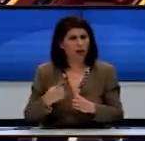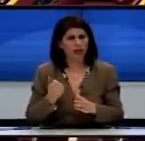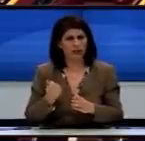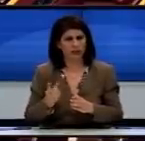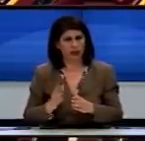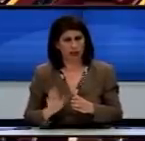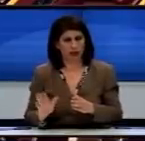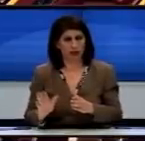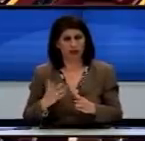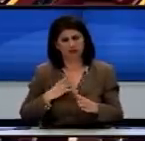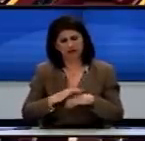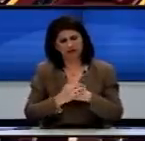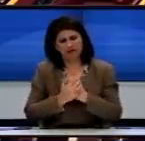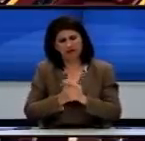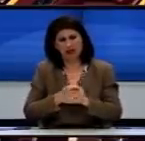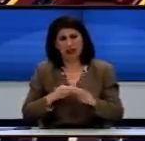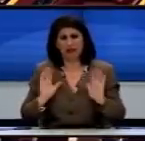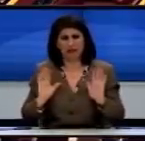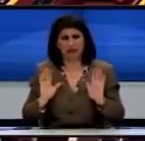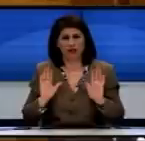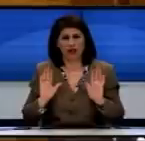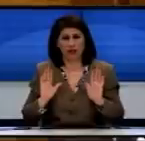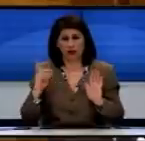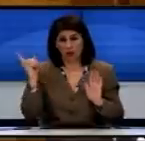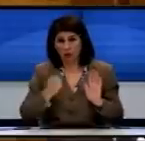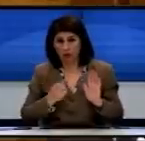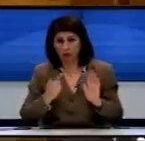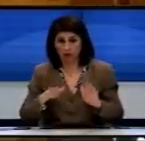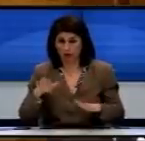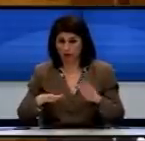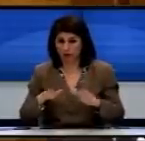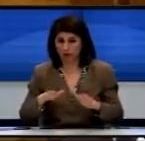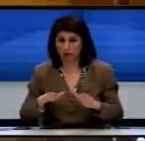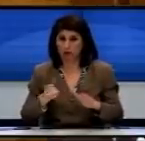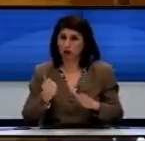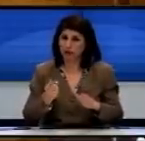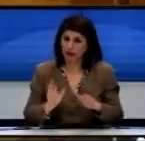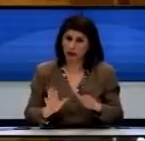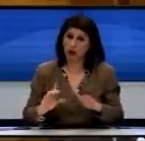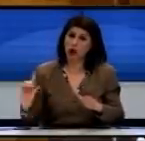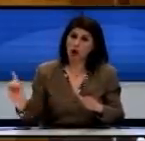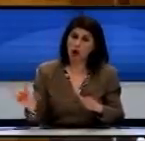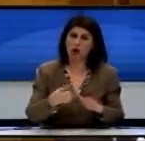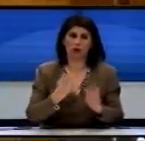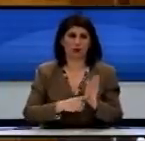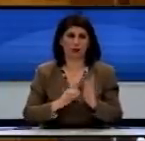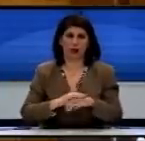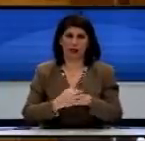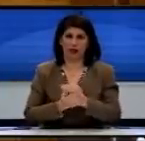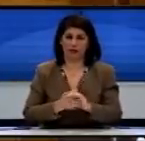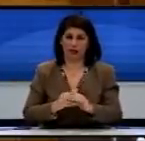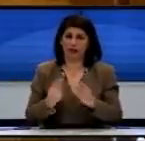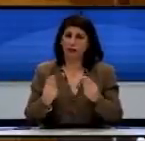μετρήσεις, γιατί δεν με ενδιαφέρει να ασχολούμαι τόσο πολύ με τα ποσοτικά χαρακτηριστικά των μετρήσεων, αλλά νομίζω όλους θα πρέπει να μας ενδιαφέρουν τα